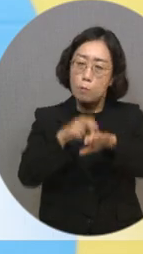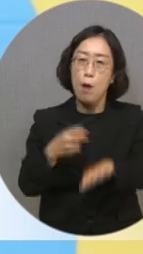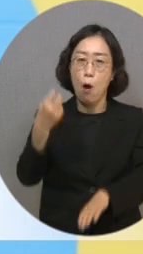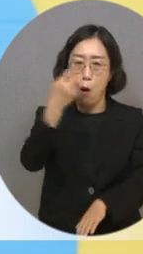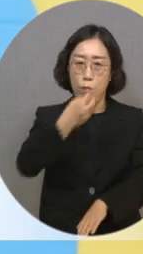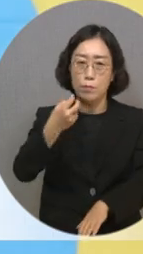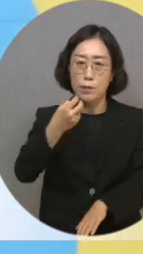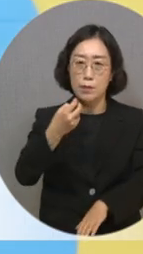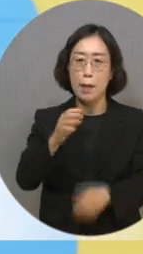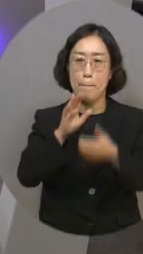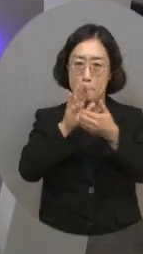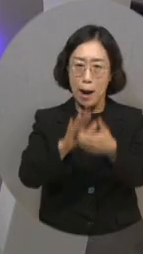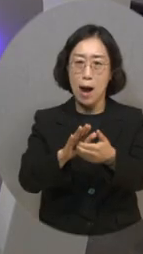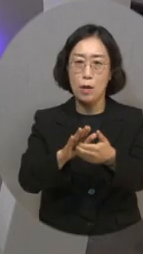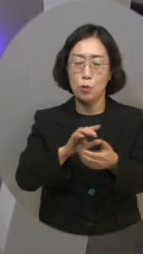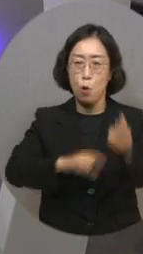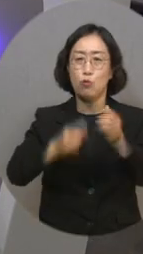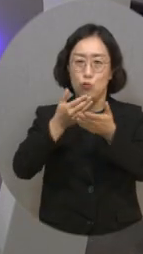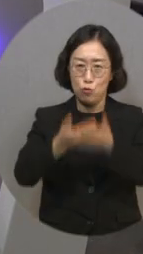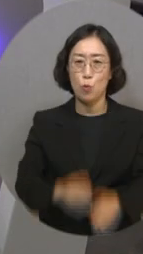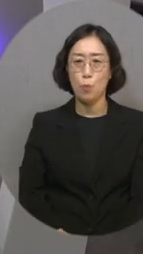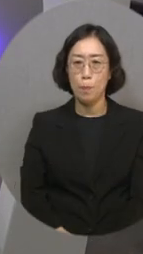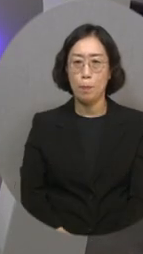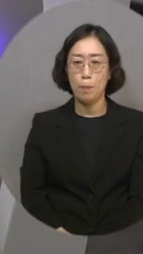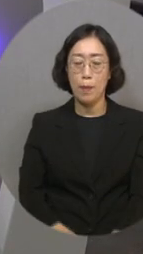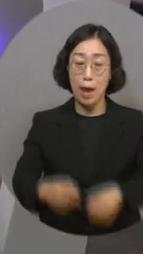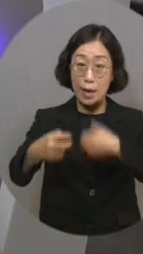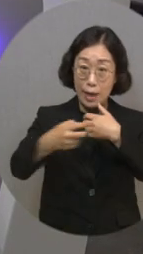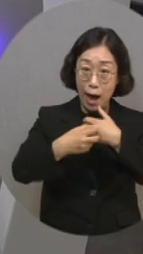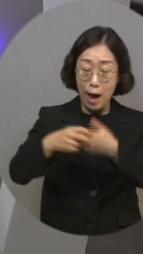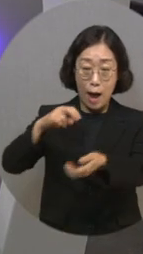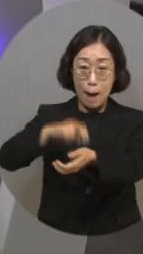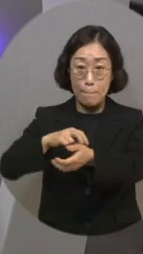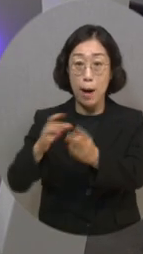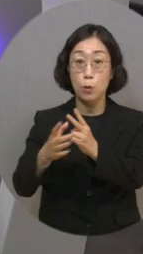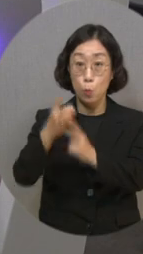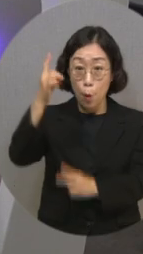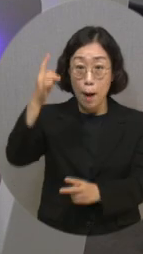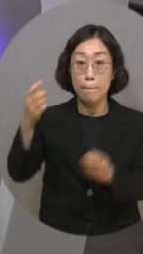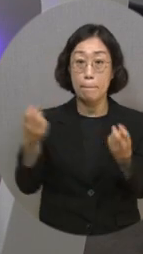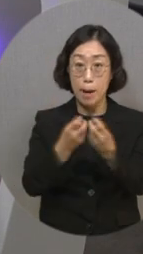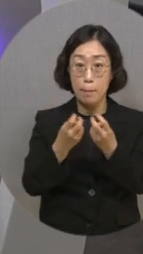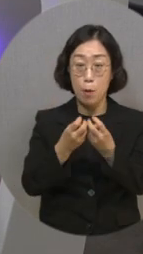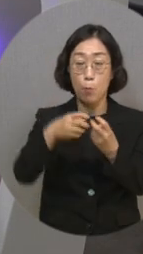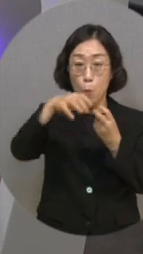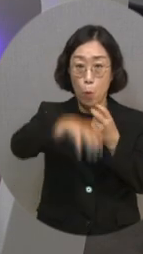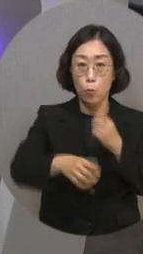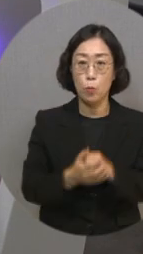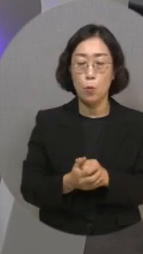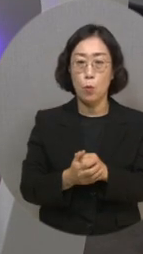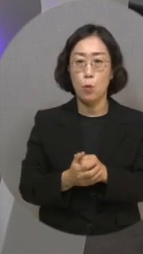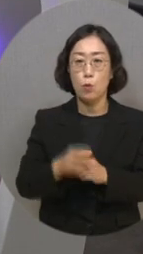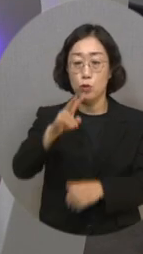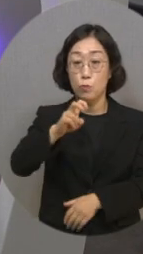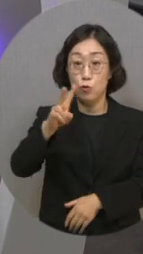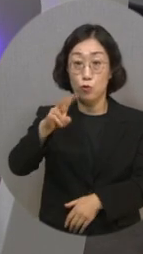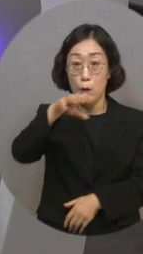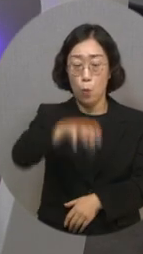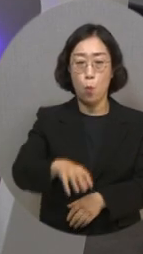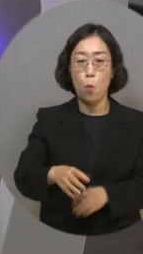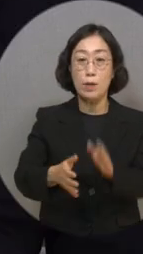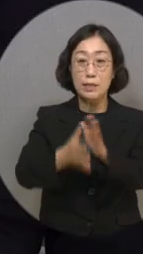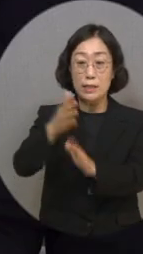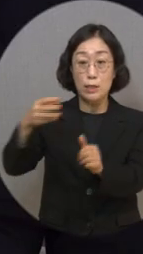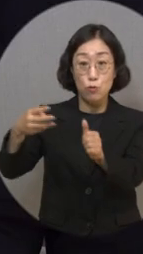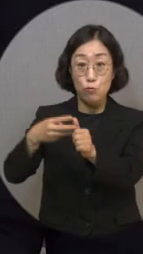차원이 훨씬 더 많거든요. 양 한방과 통합의학이 어우러진 통합의학관과 전남도 내 22개 시군